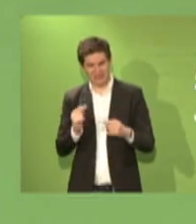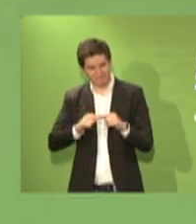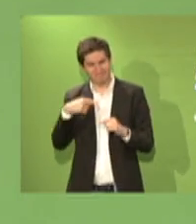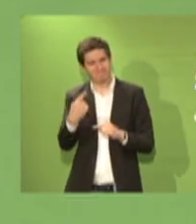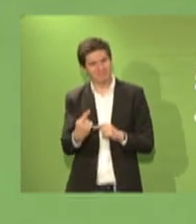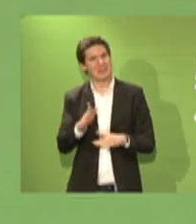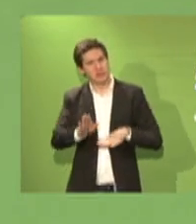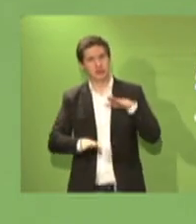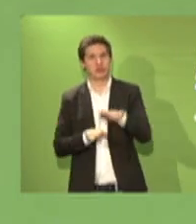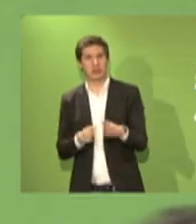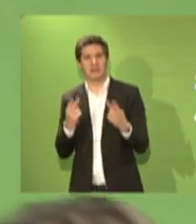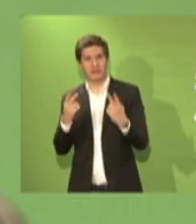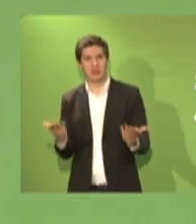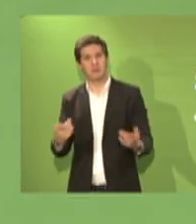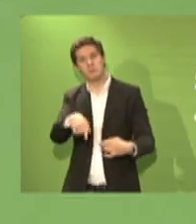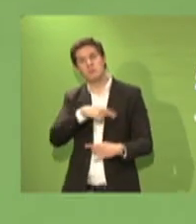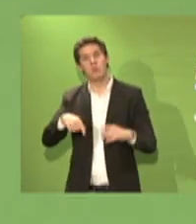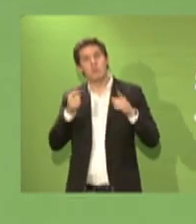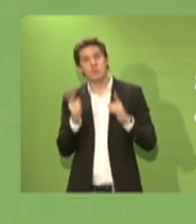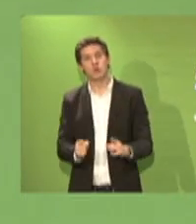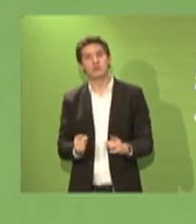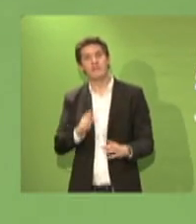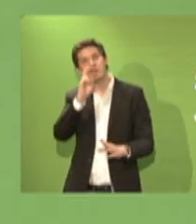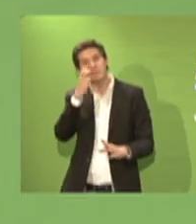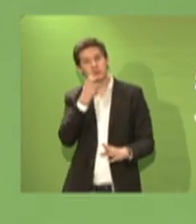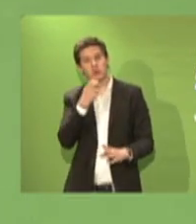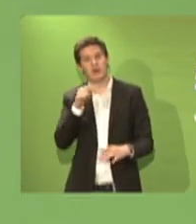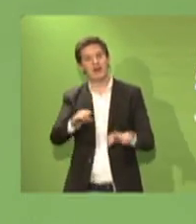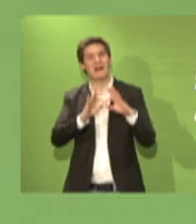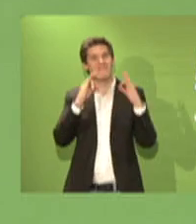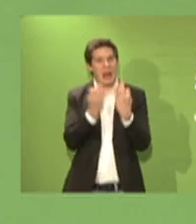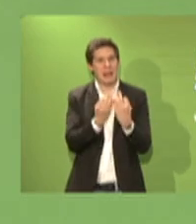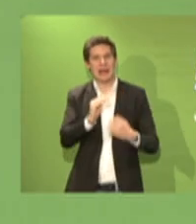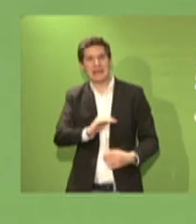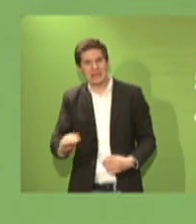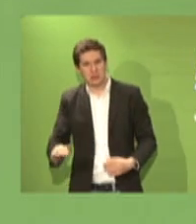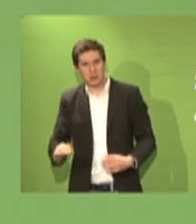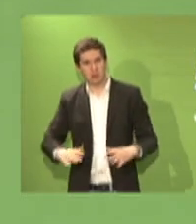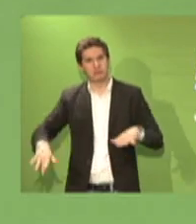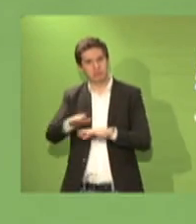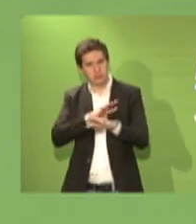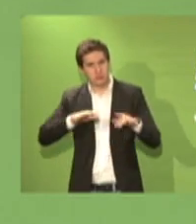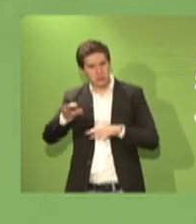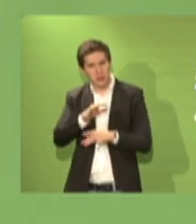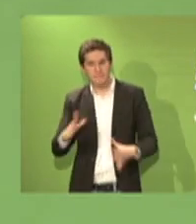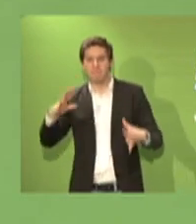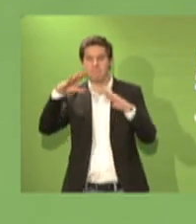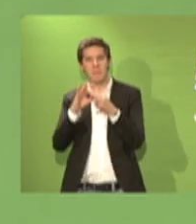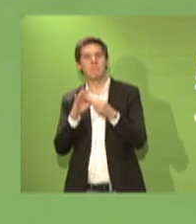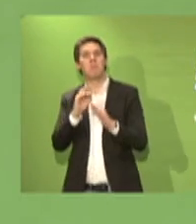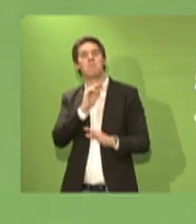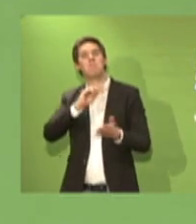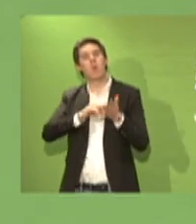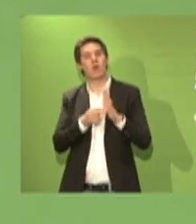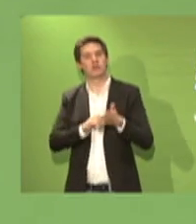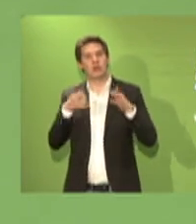folgerichtige Schritt und der lautet, wir wollen das Leben mit Familie und Kindern auch mit dem politischen Ehrenamt vereinbar ist.